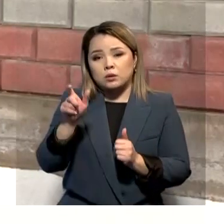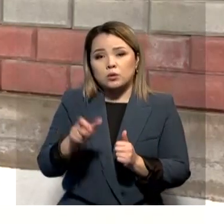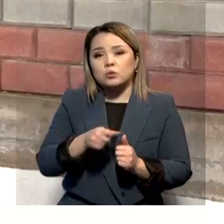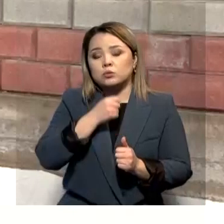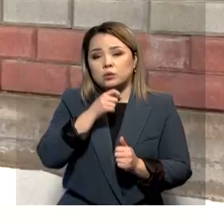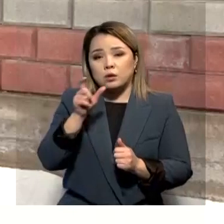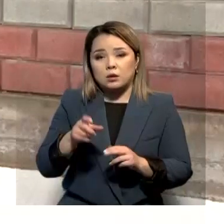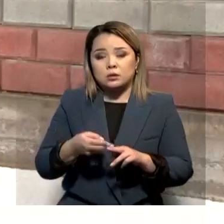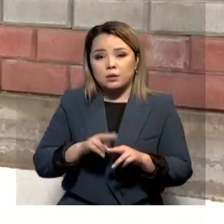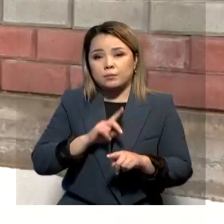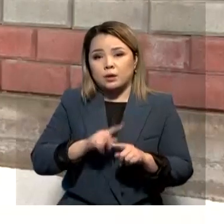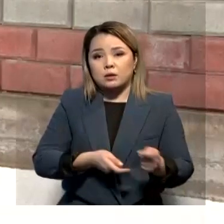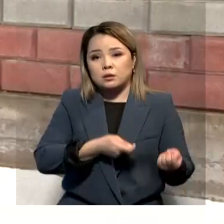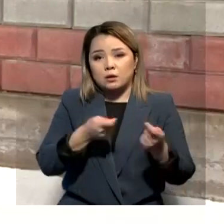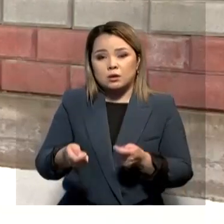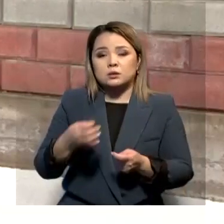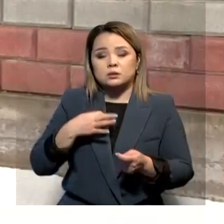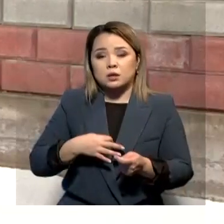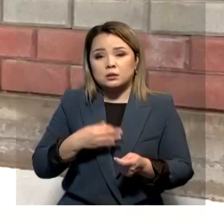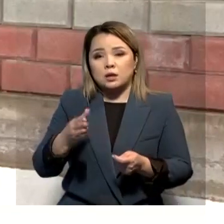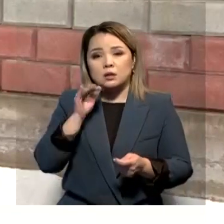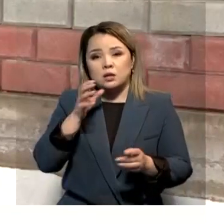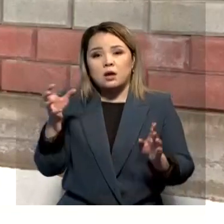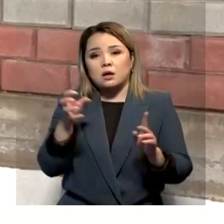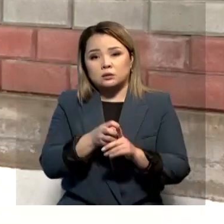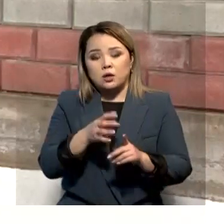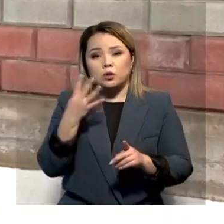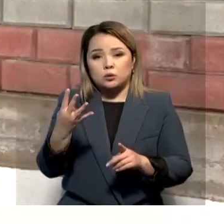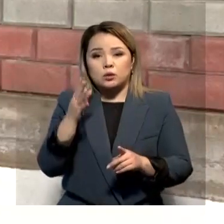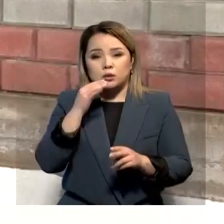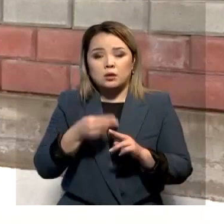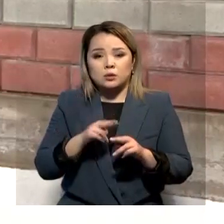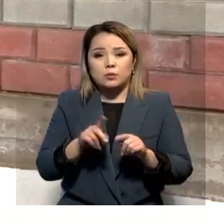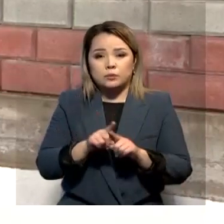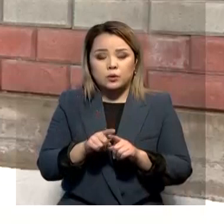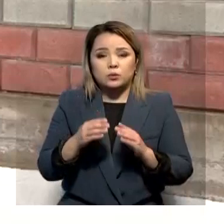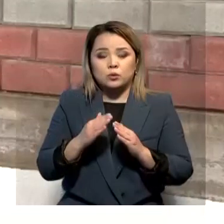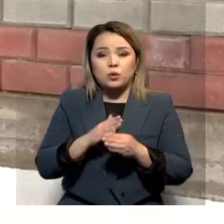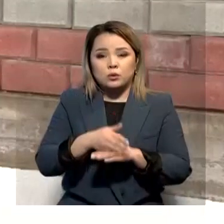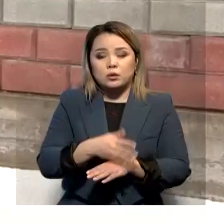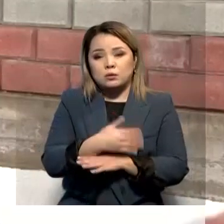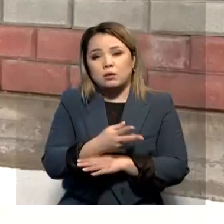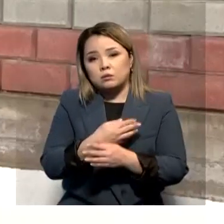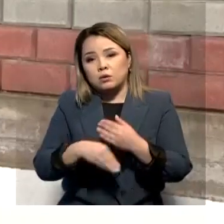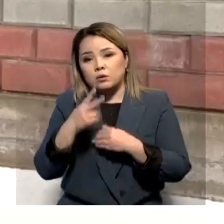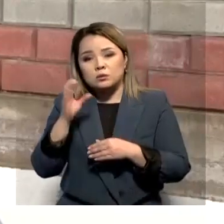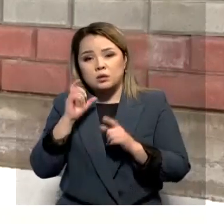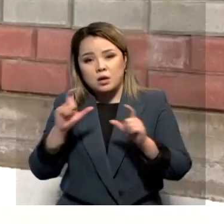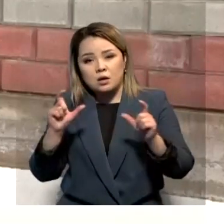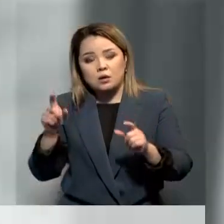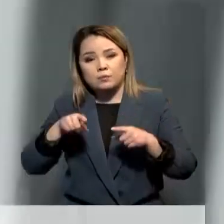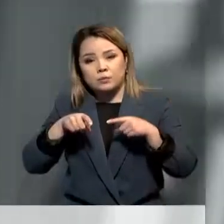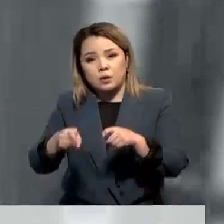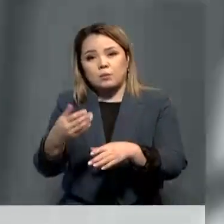аға, сол көтеріп әкеліп, мына балаңды иттер талап жатыр еді, бұл қайда шығып алған, үйіне қонақтар келіп есіктің алдына дауыс шыққасын жүгіріп